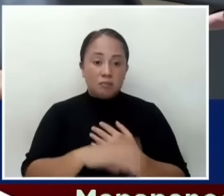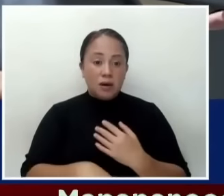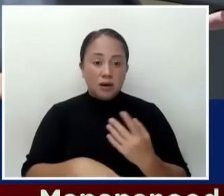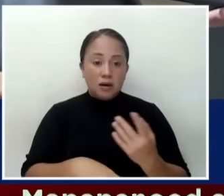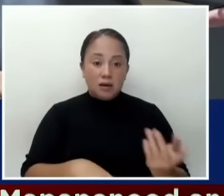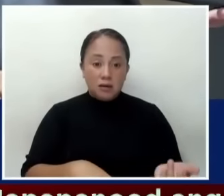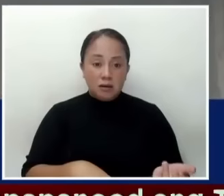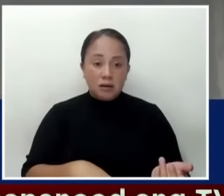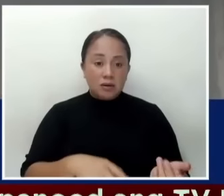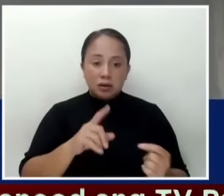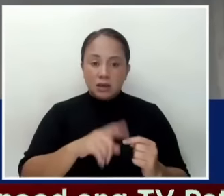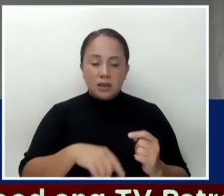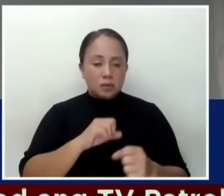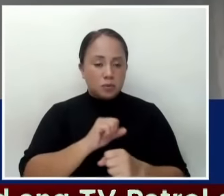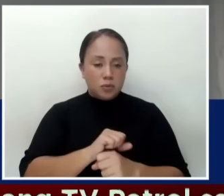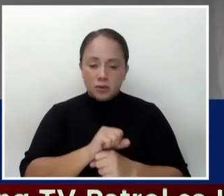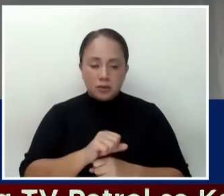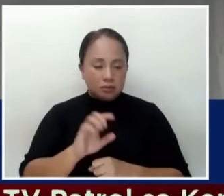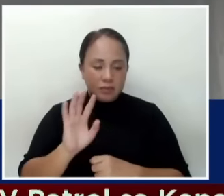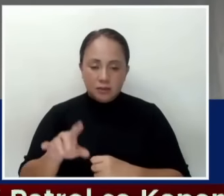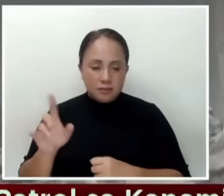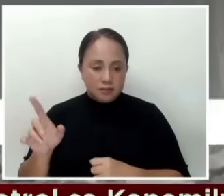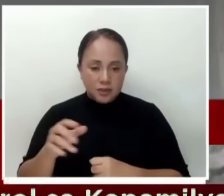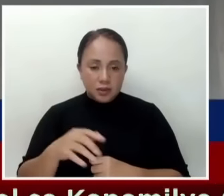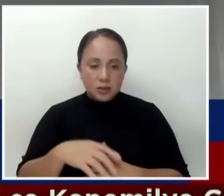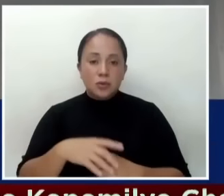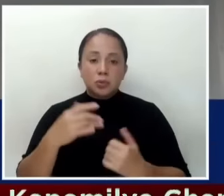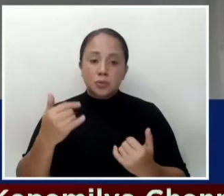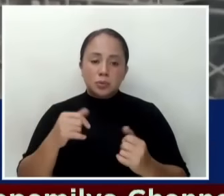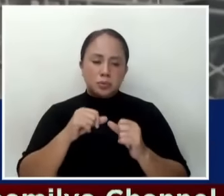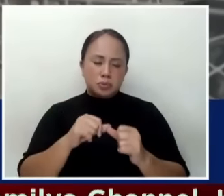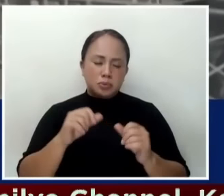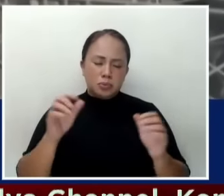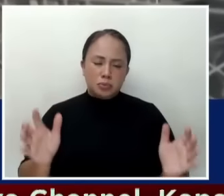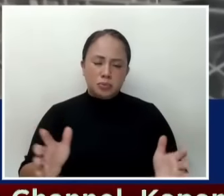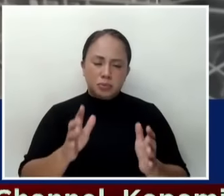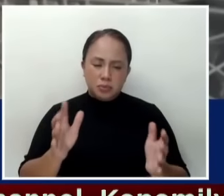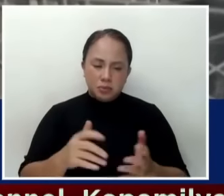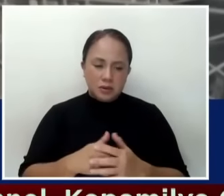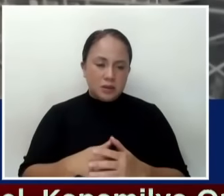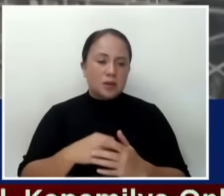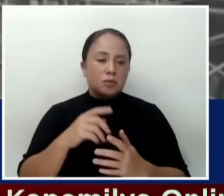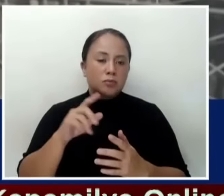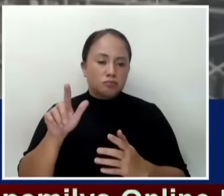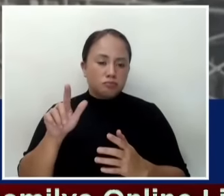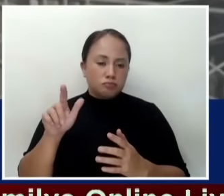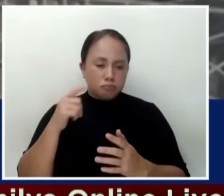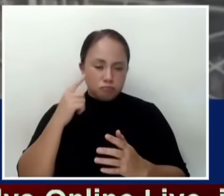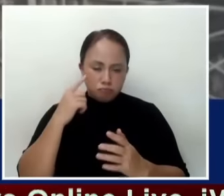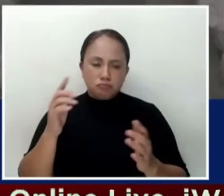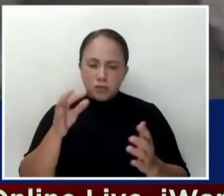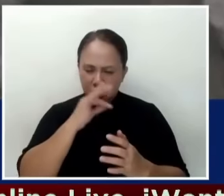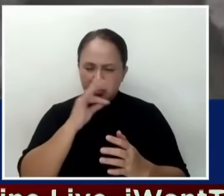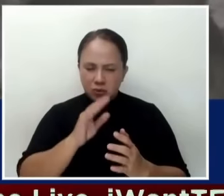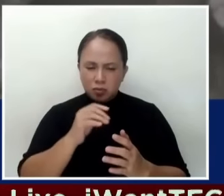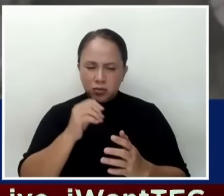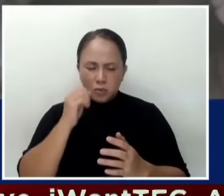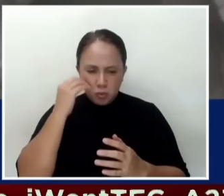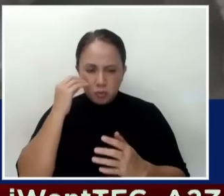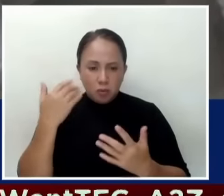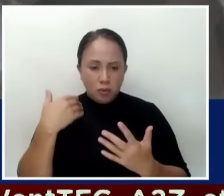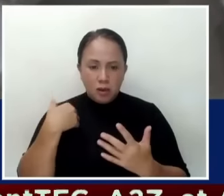hindi na makakatrabaho doon. Sa ngayon, patuloy na hinihimok ng pamahalaan na umuwi na ang mga Pinoy kahit hindi pa ipinatutupad ang